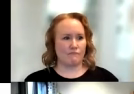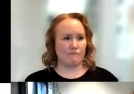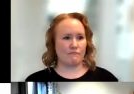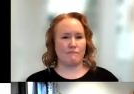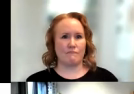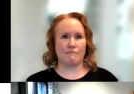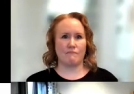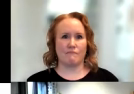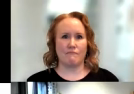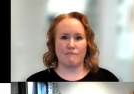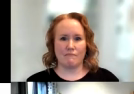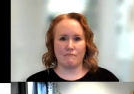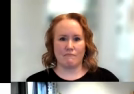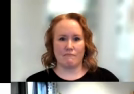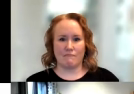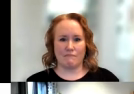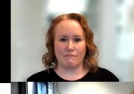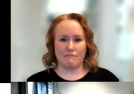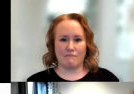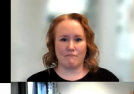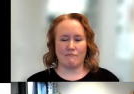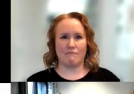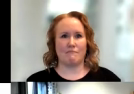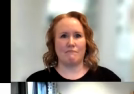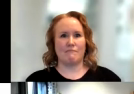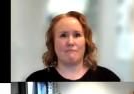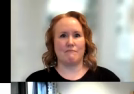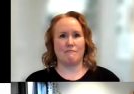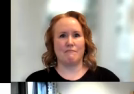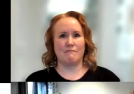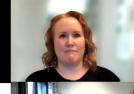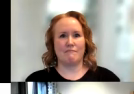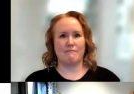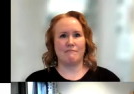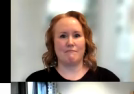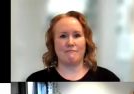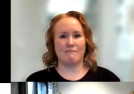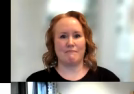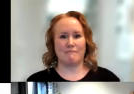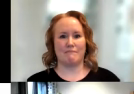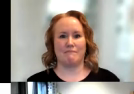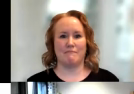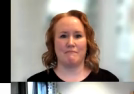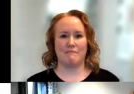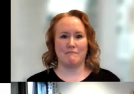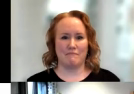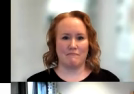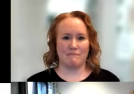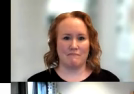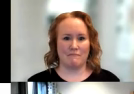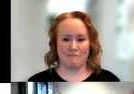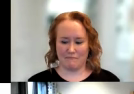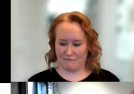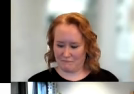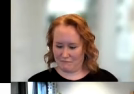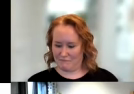det da min kollega Sivjanka Kjosås, som jurist I tilsynet, som skulle holde et innlegg her om